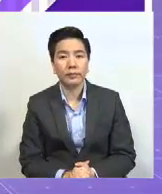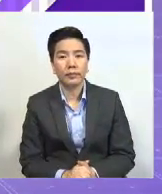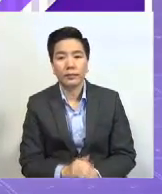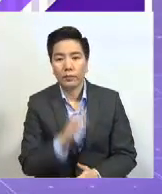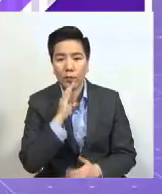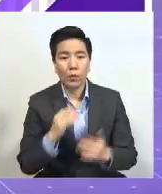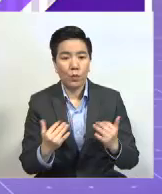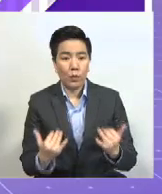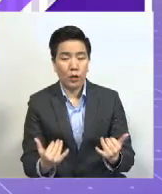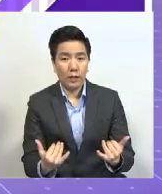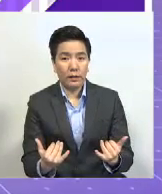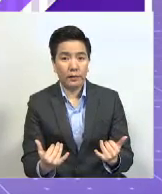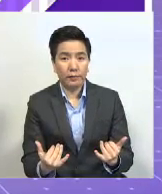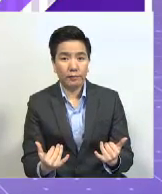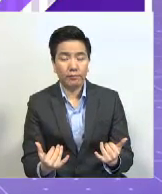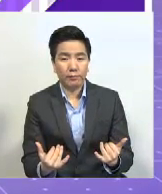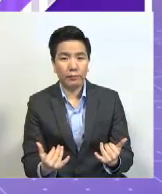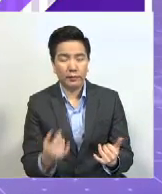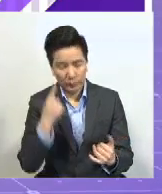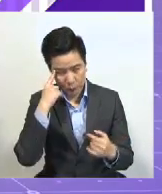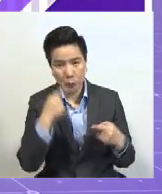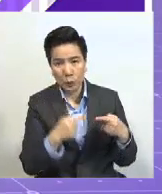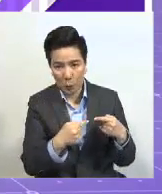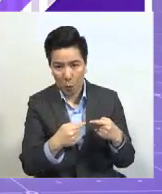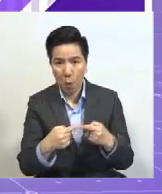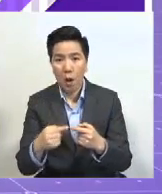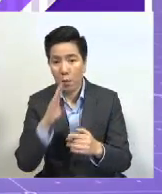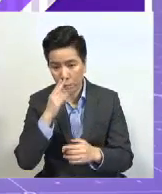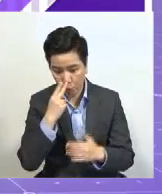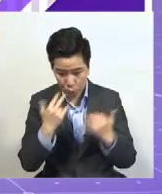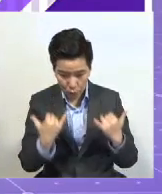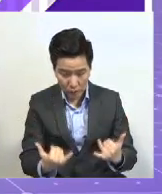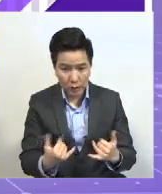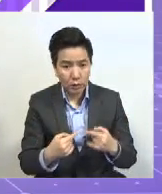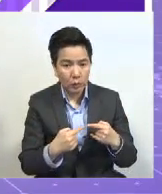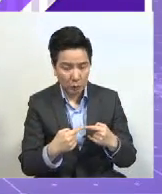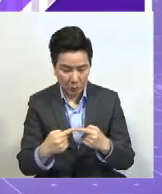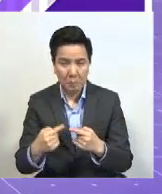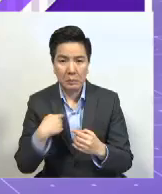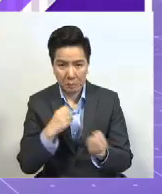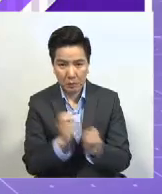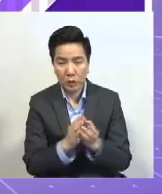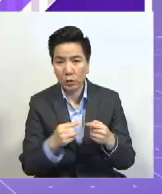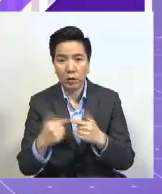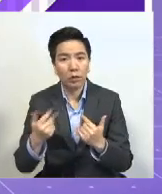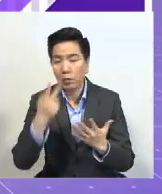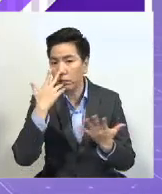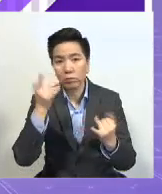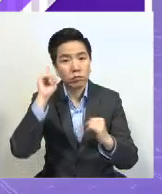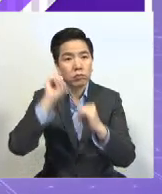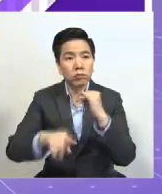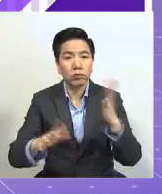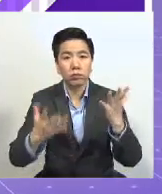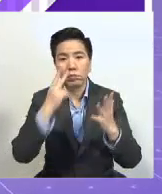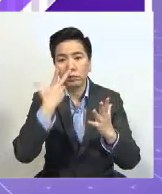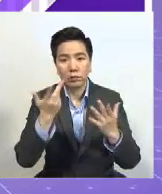นี้ดูน่าจะลากยาวนะถ้าเราวิเคราะห์กันวันนี้นะฮะ ค่ะ ยังไม่มีแสงสว่างปลายอุโมงค์